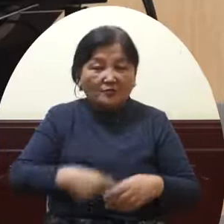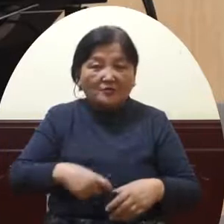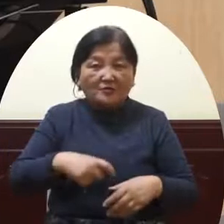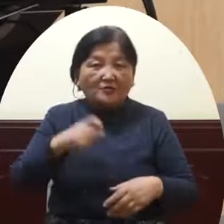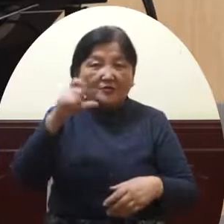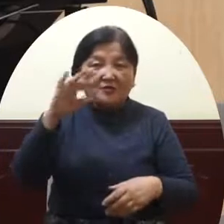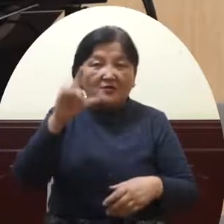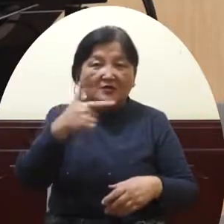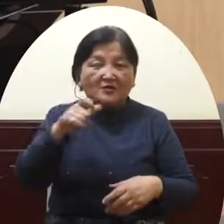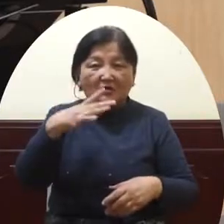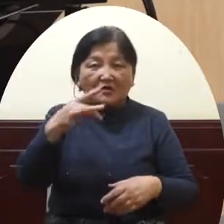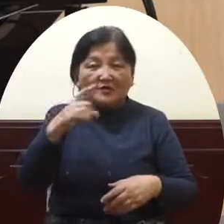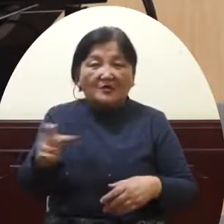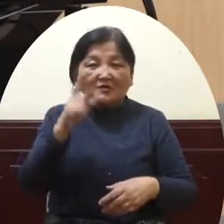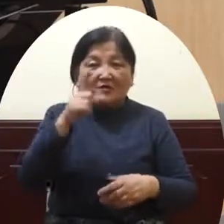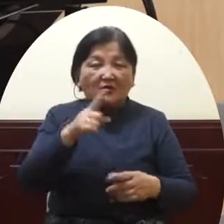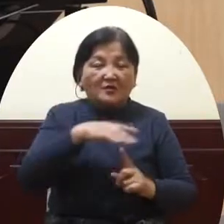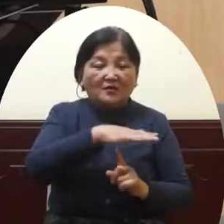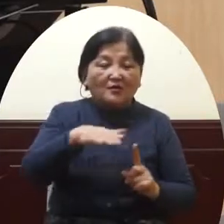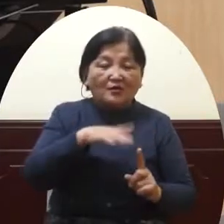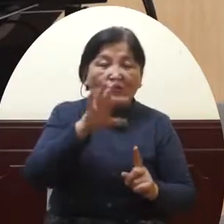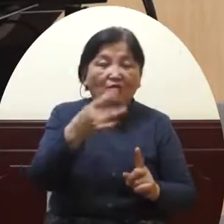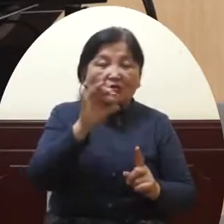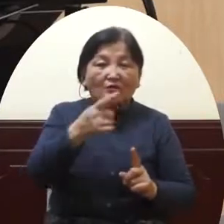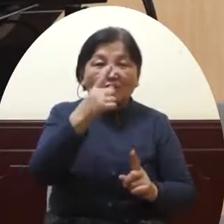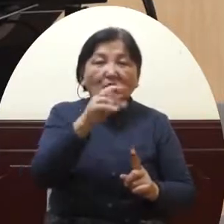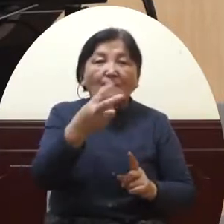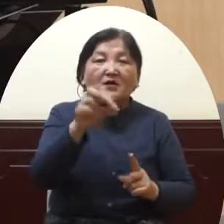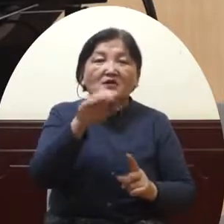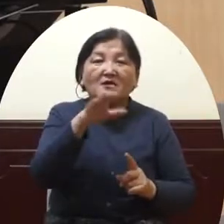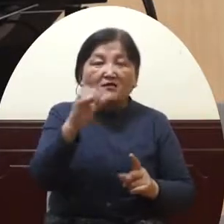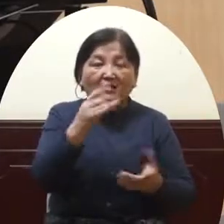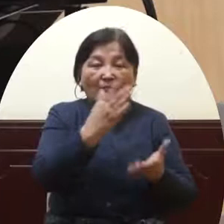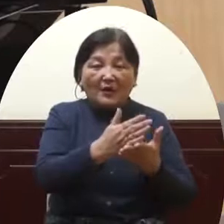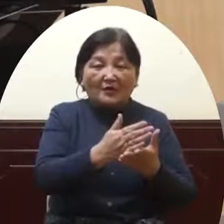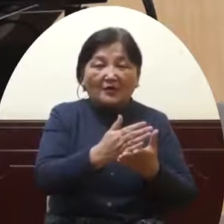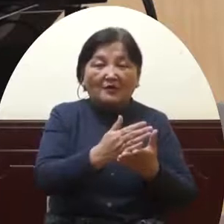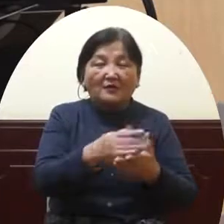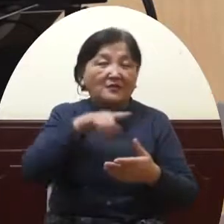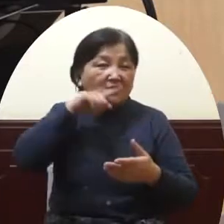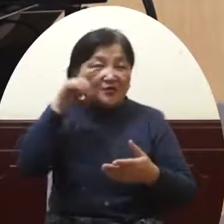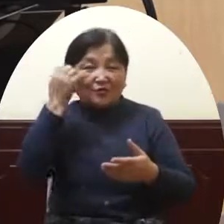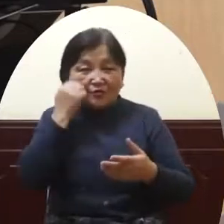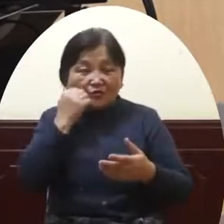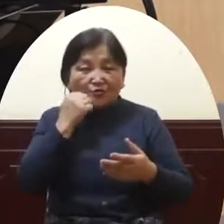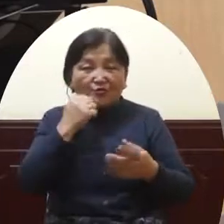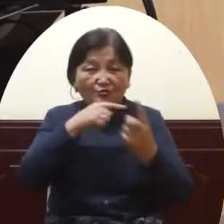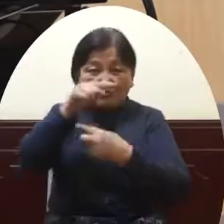эсрэгээр жижигрүүлсэн нэг тойрог нэг мандатаар явуя гэсэн энэ хувилбарыг шахаж байгаа. Ингээд энэ хоёр хоорондоо зөрчилдөд байгаа гэсэн хувилбар л